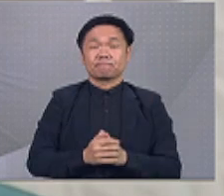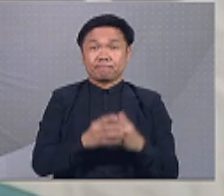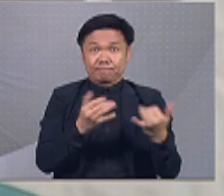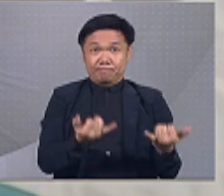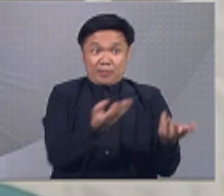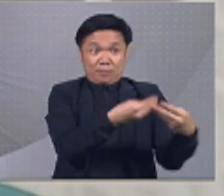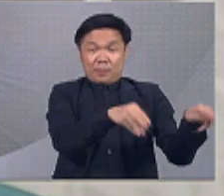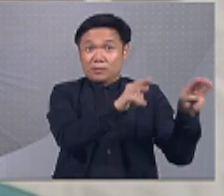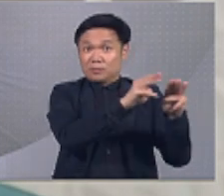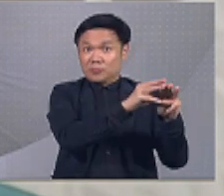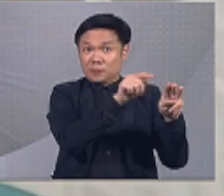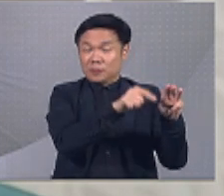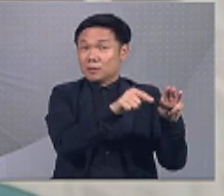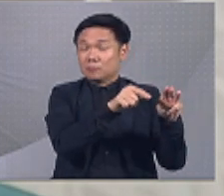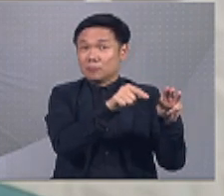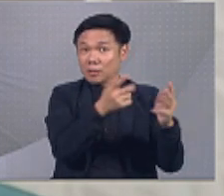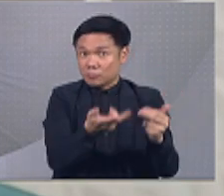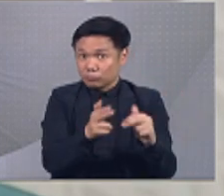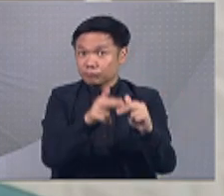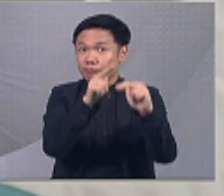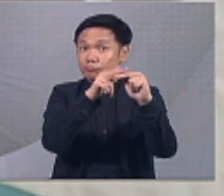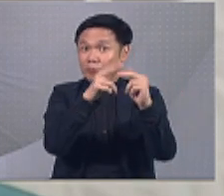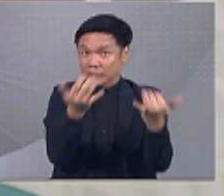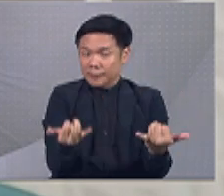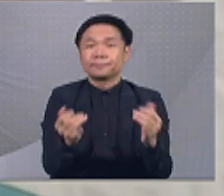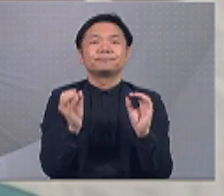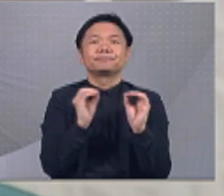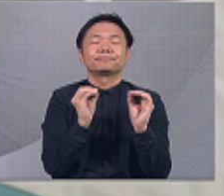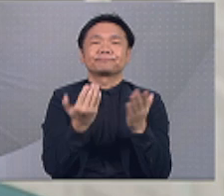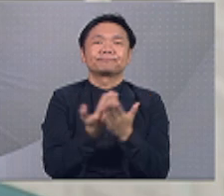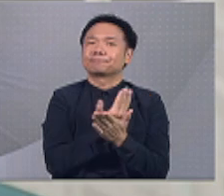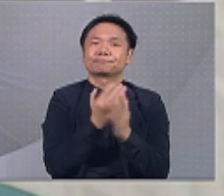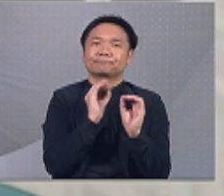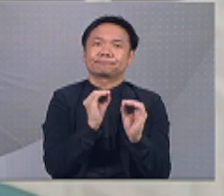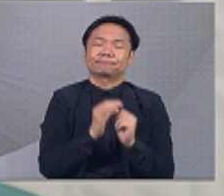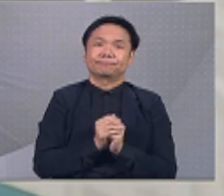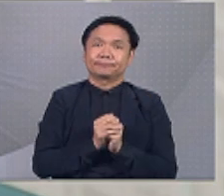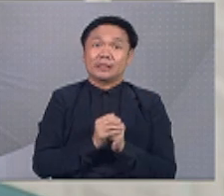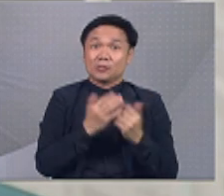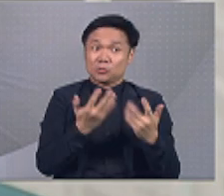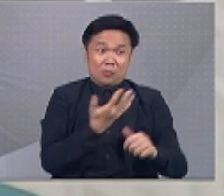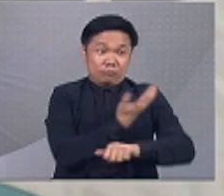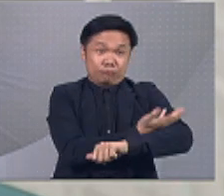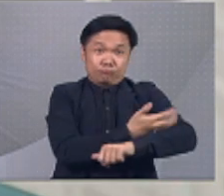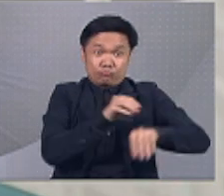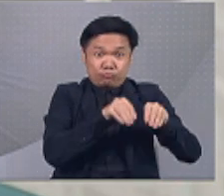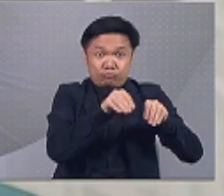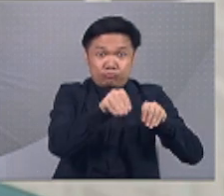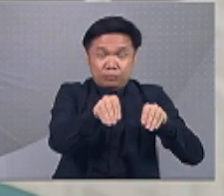di Cluster dalam Cluster penyimpanan di masjid paling yang telah melibatkan lima generasi